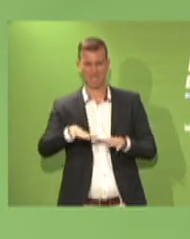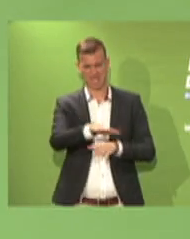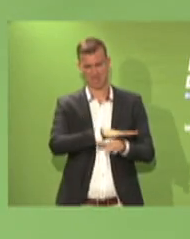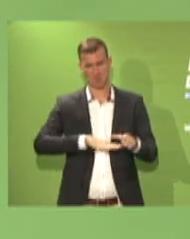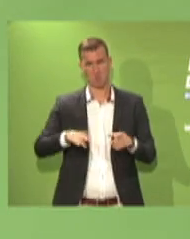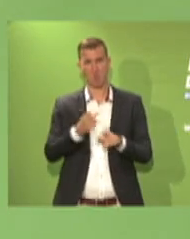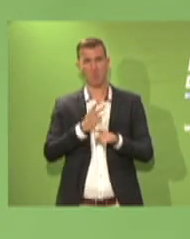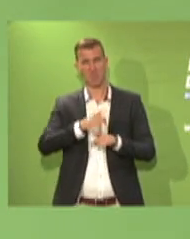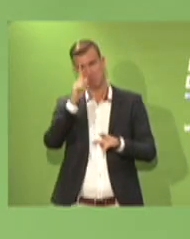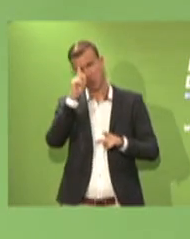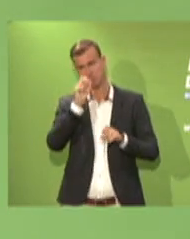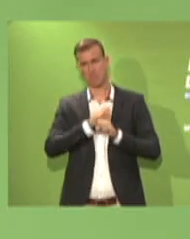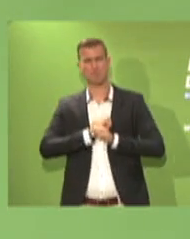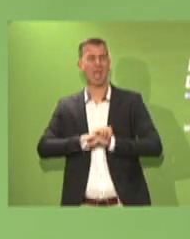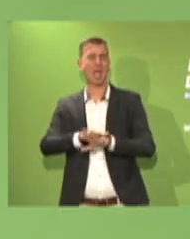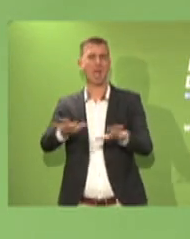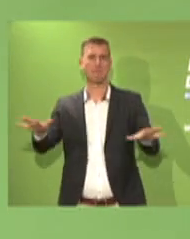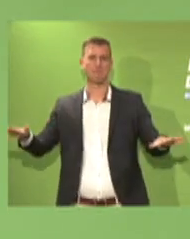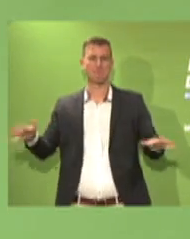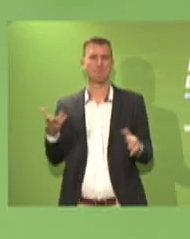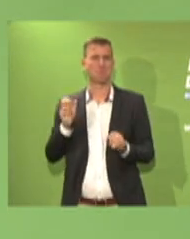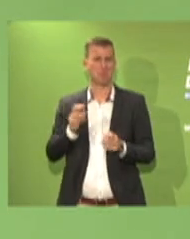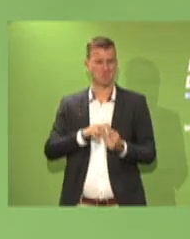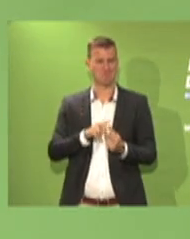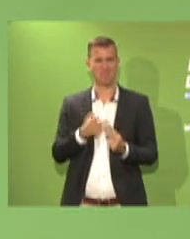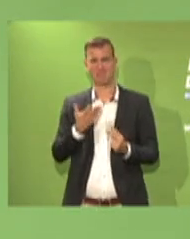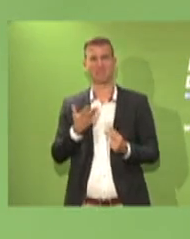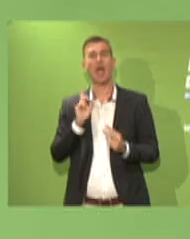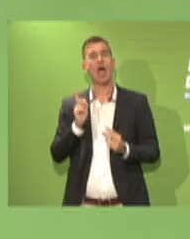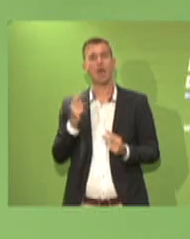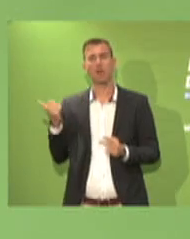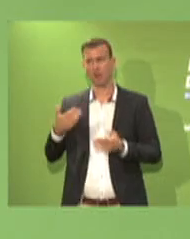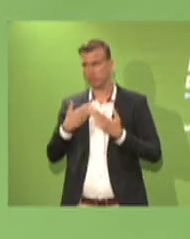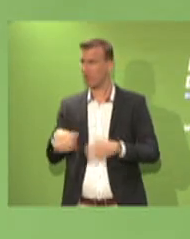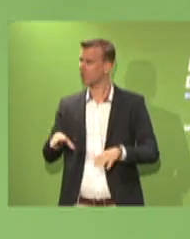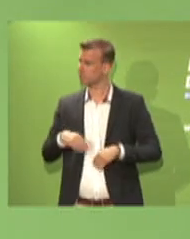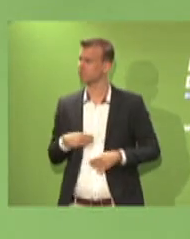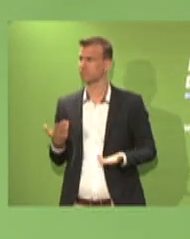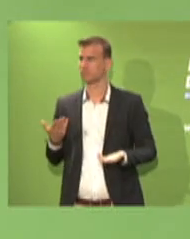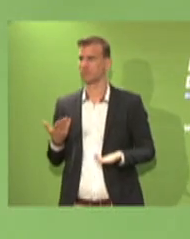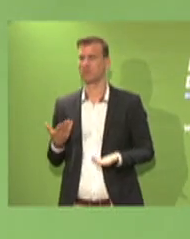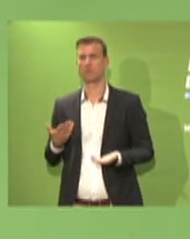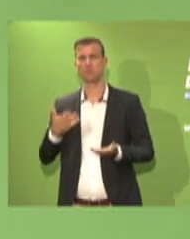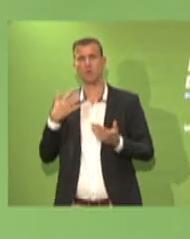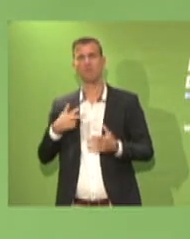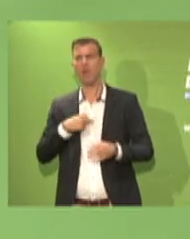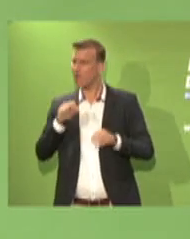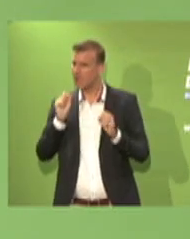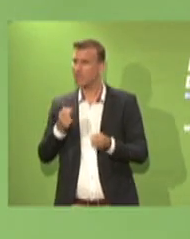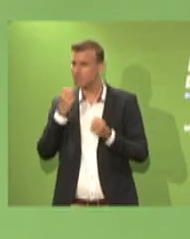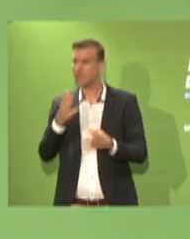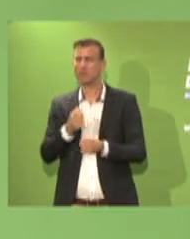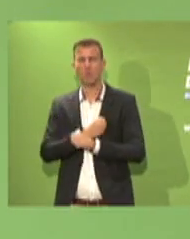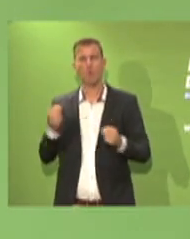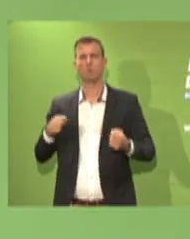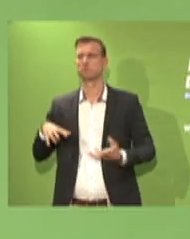halb Deutschland verstrahlt worden wäre, aber dass man es in Kauf genommen hat, dass hier ein richtiger GAU hätte stattfinden können